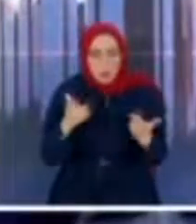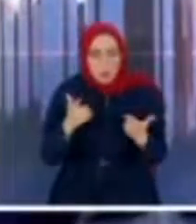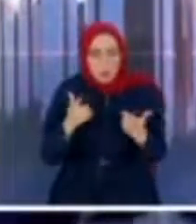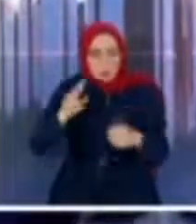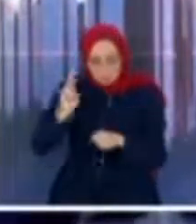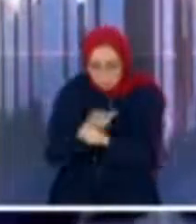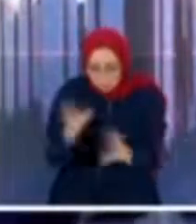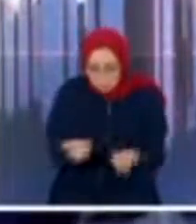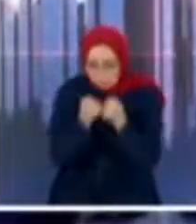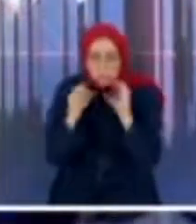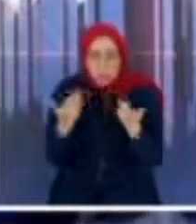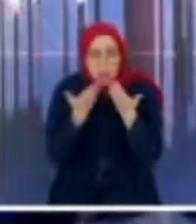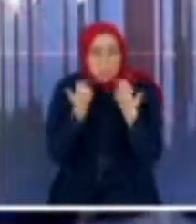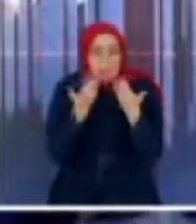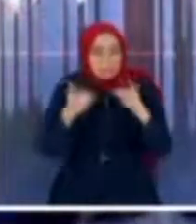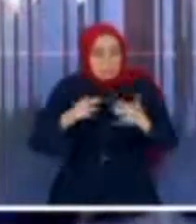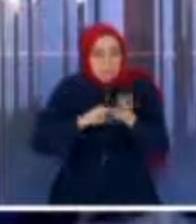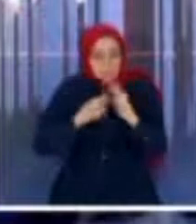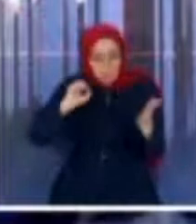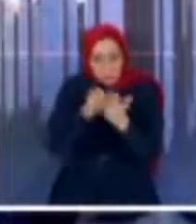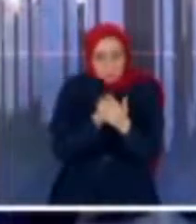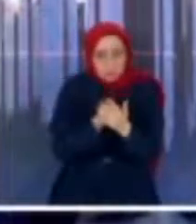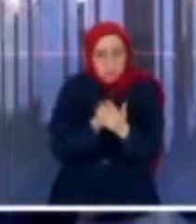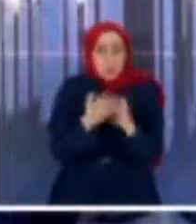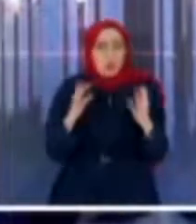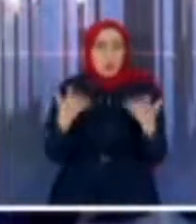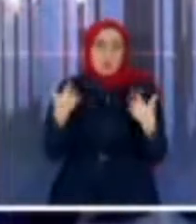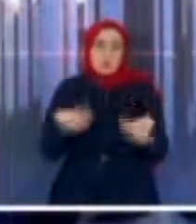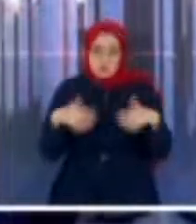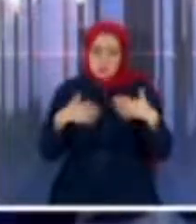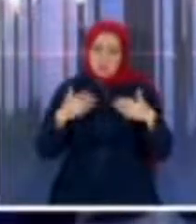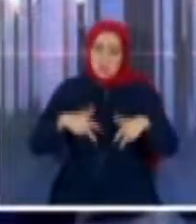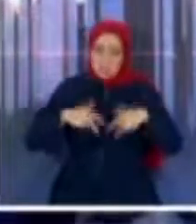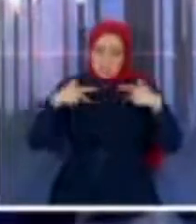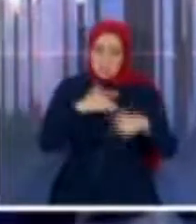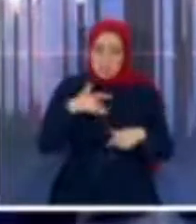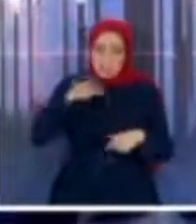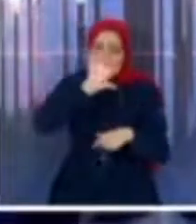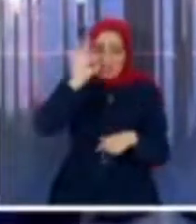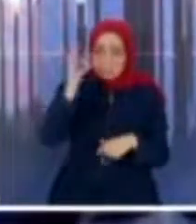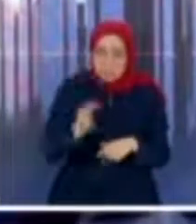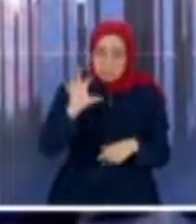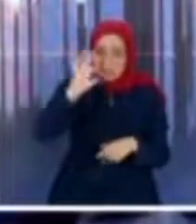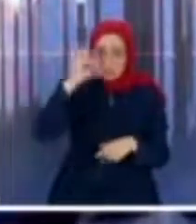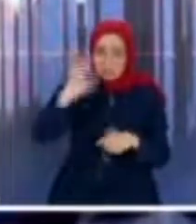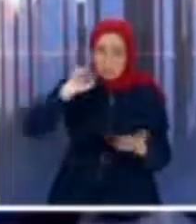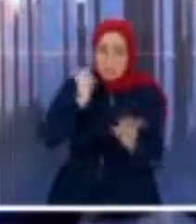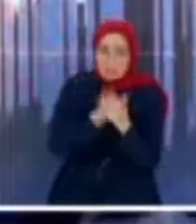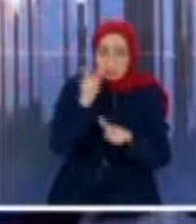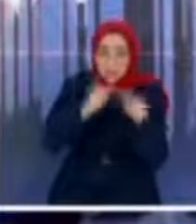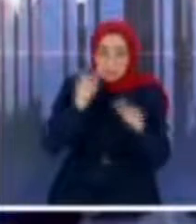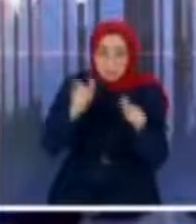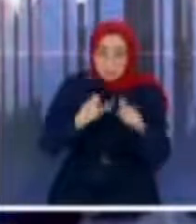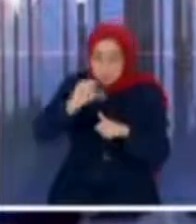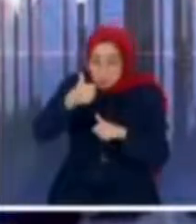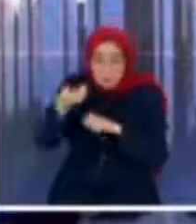ولا اللي هما لازم عبد ينقذهم وما سارش. ونحب نفكر اللي راهو 50% من العباد المريض اللي تعمل حوادث تموت في الدقائق الاولى نتاع